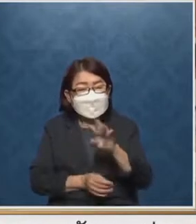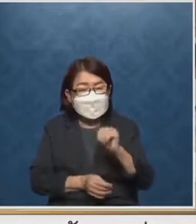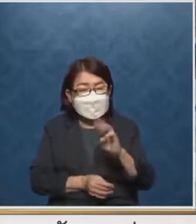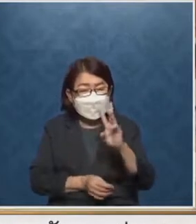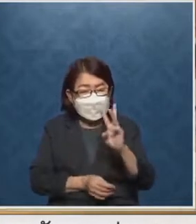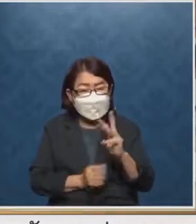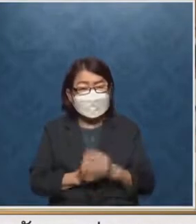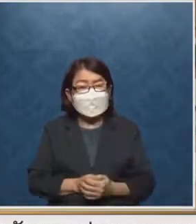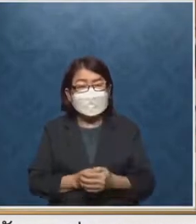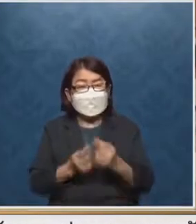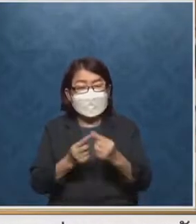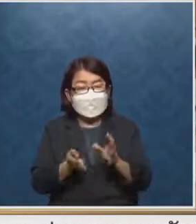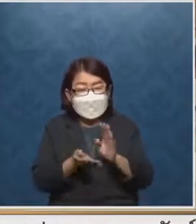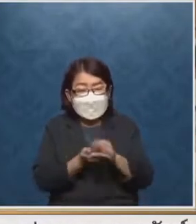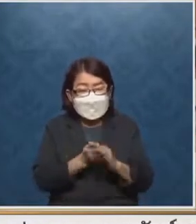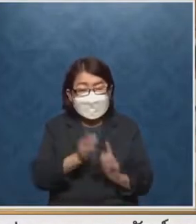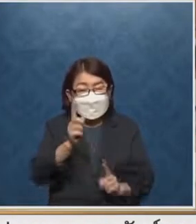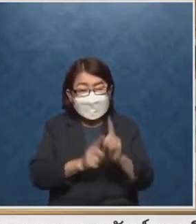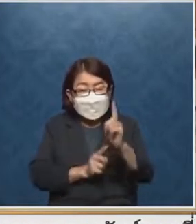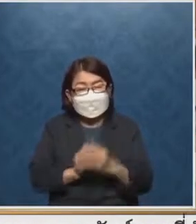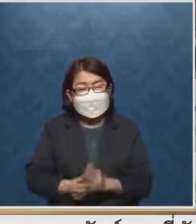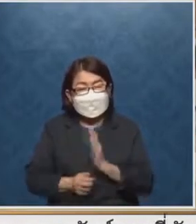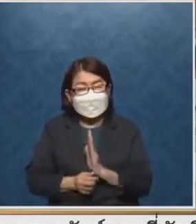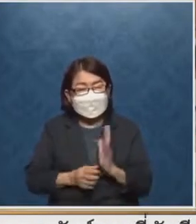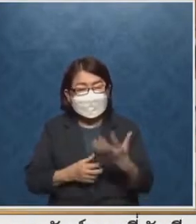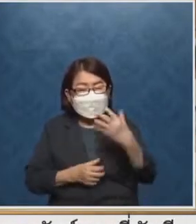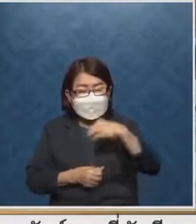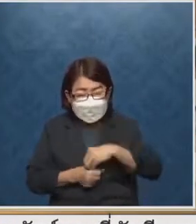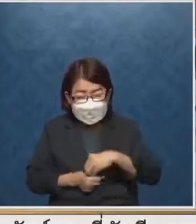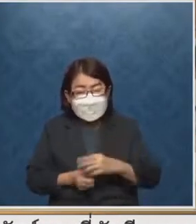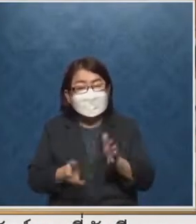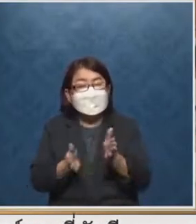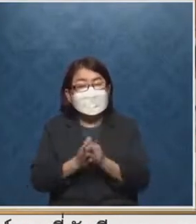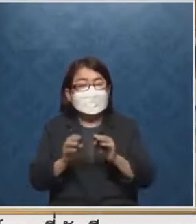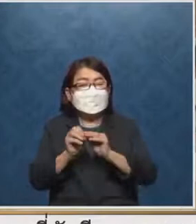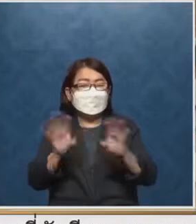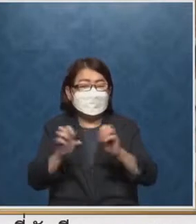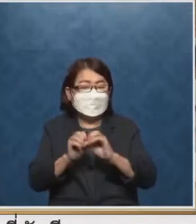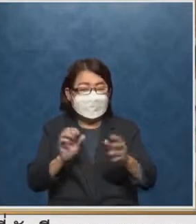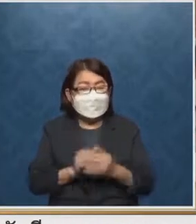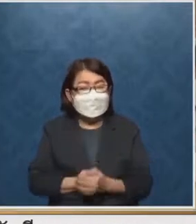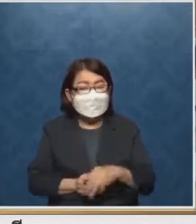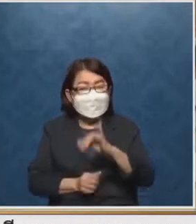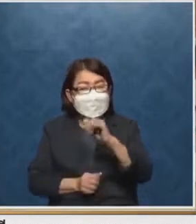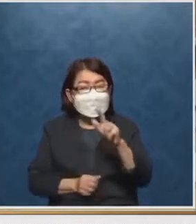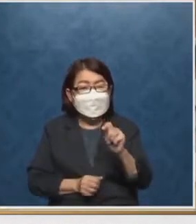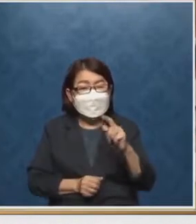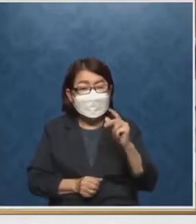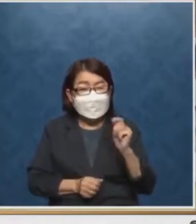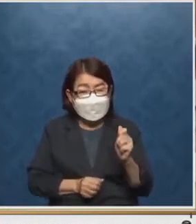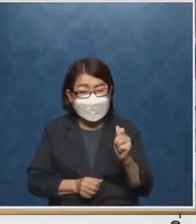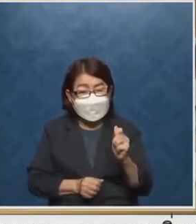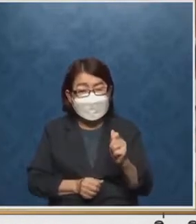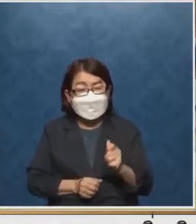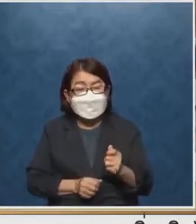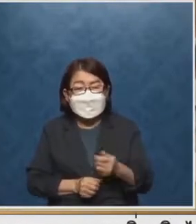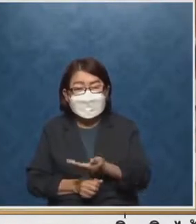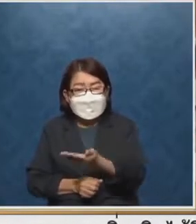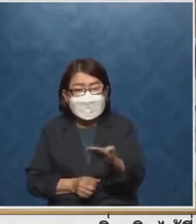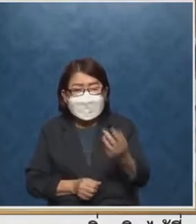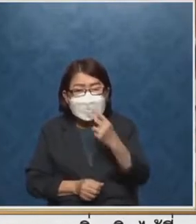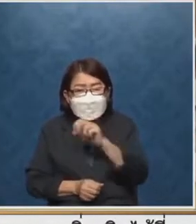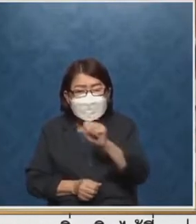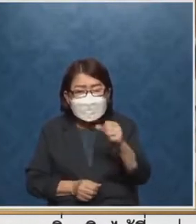ส่วนผลการประเมินคุณธรรมและความโปร่งใสหรือ ITA ซึ่งสมาชิกอาจจะดูแล้วไม่สบายใจ